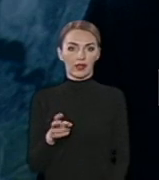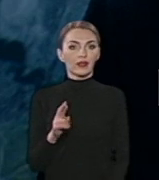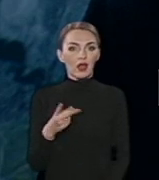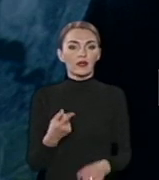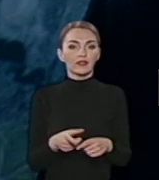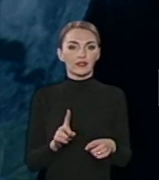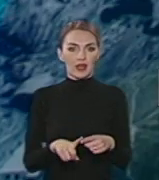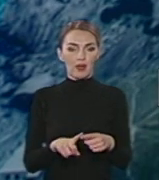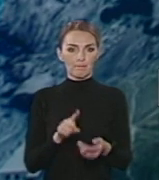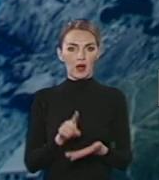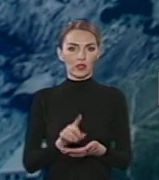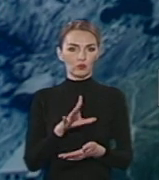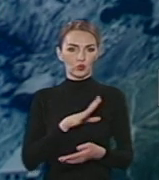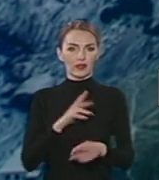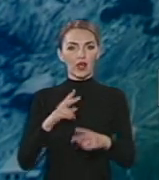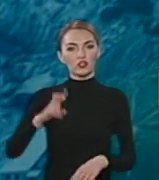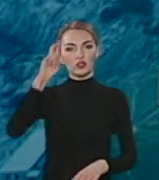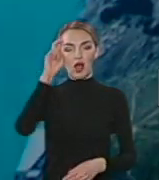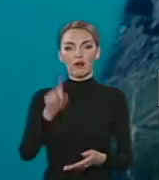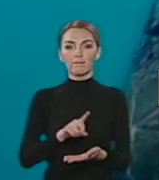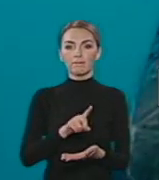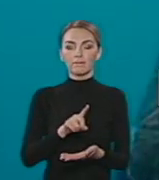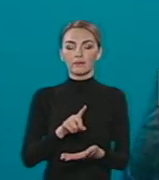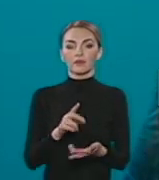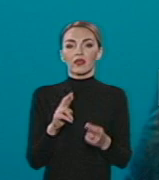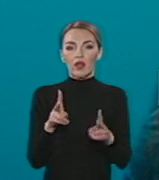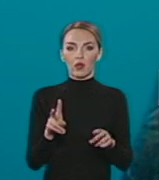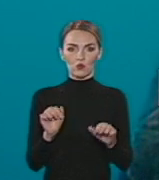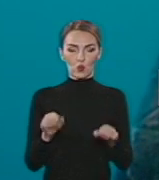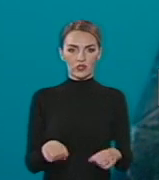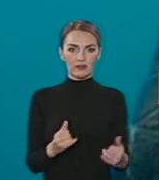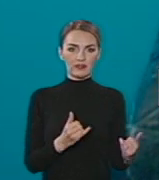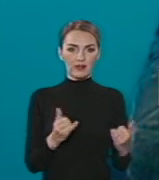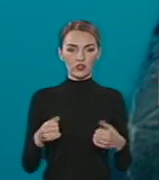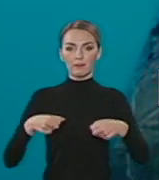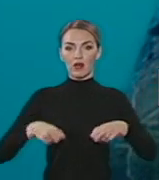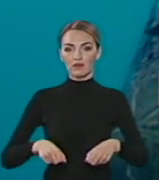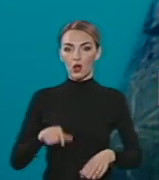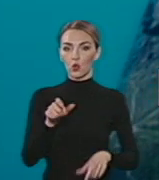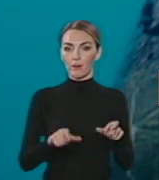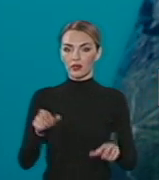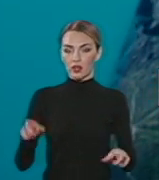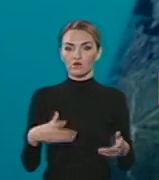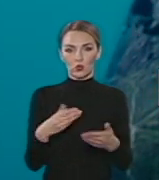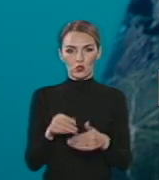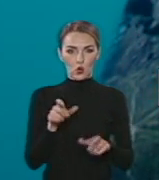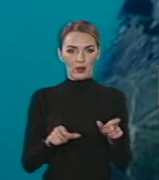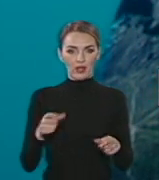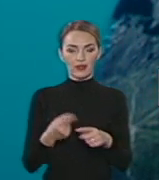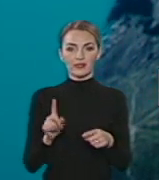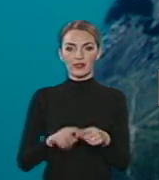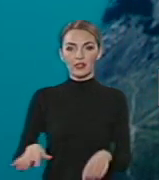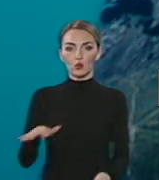як це має бути взагалі, як держава має, як вона може забезпечити права тих громадян, своїх громадян на цій